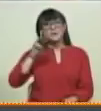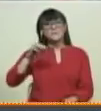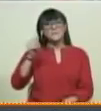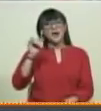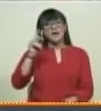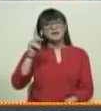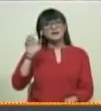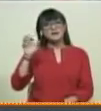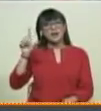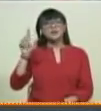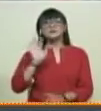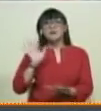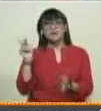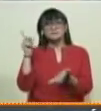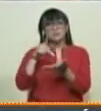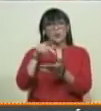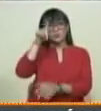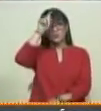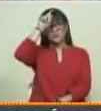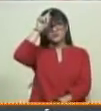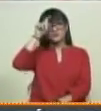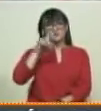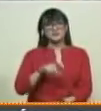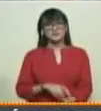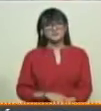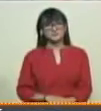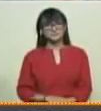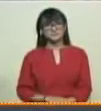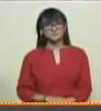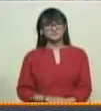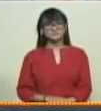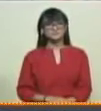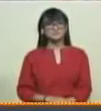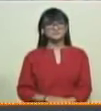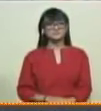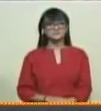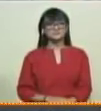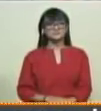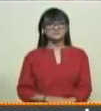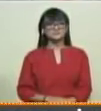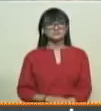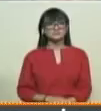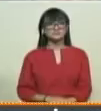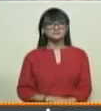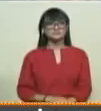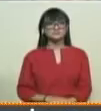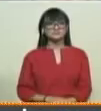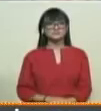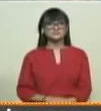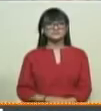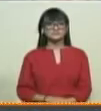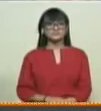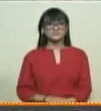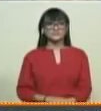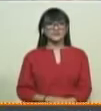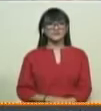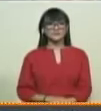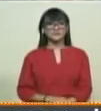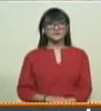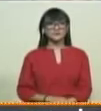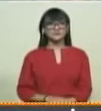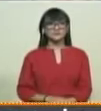visitó Turquía. Sayın Başkan, bu ziyareti vesilesiyle Anayasa Mahkemesi Başkanımız ile